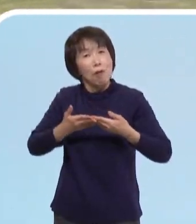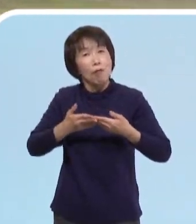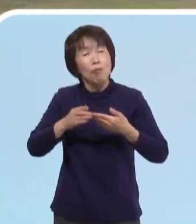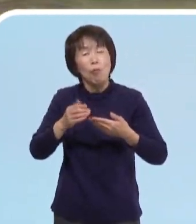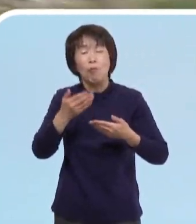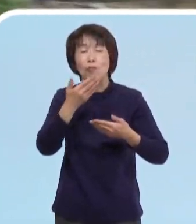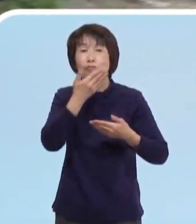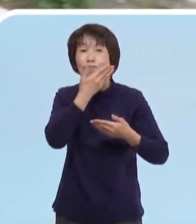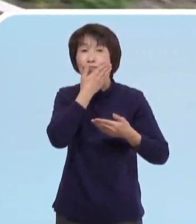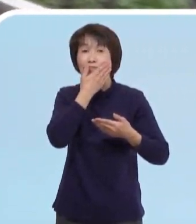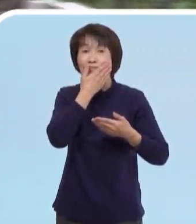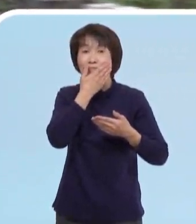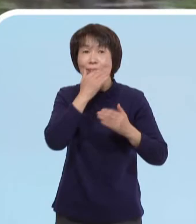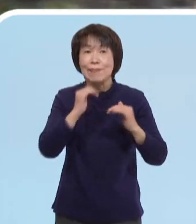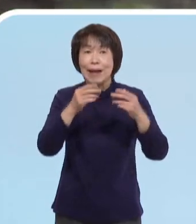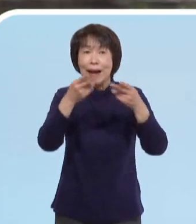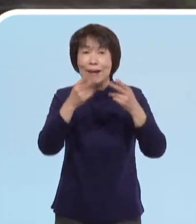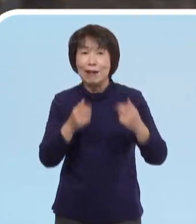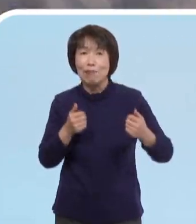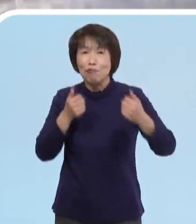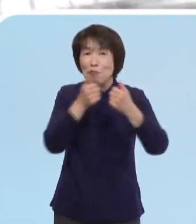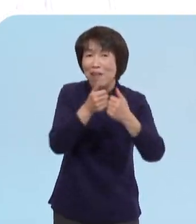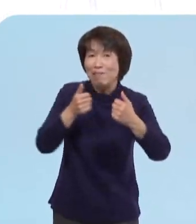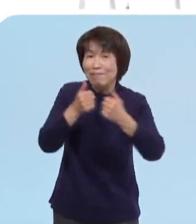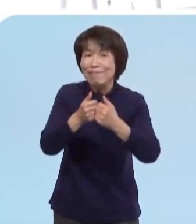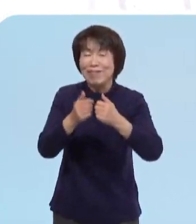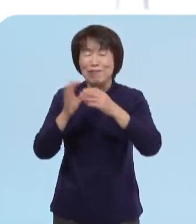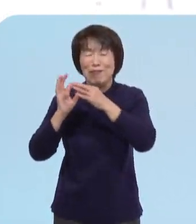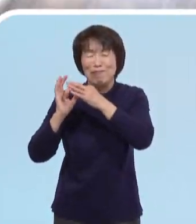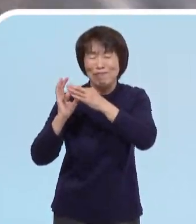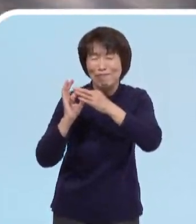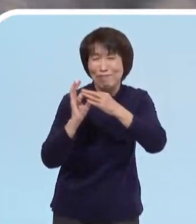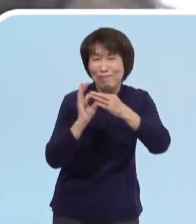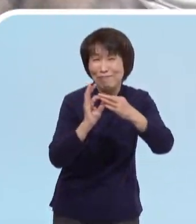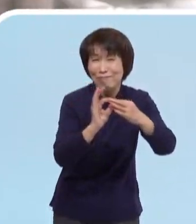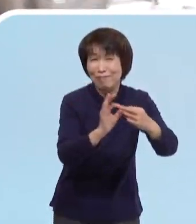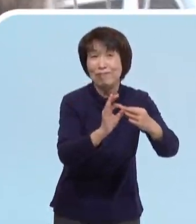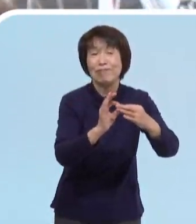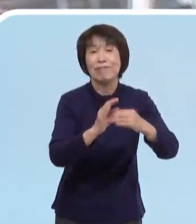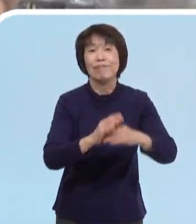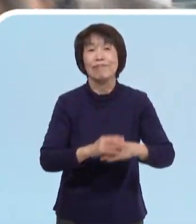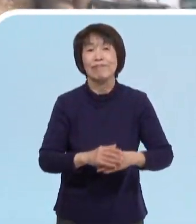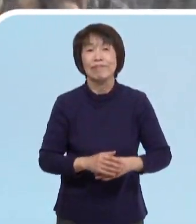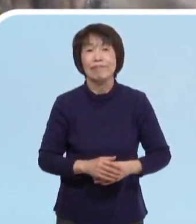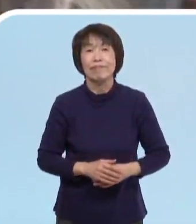。高橋さんの挑戦はまだまだ続きます。